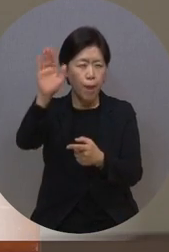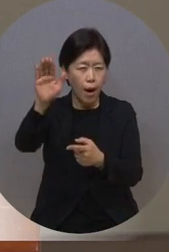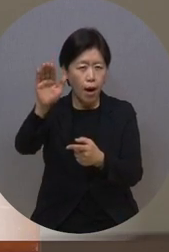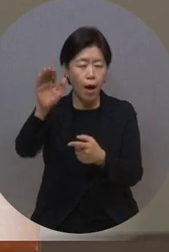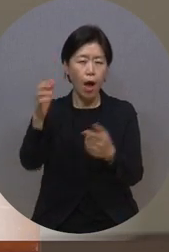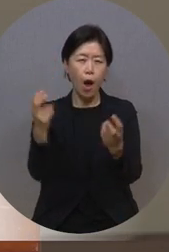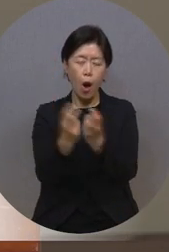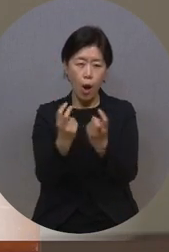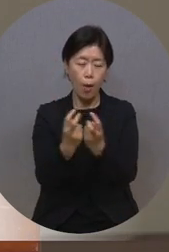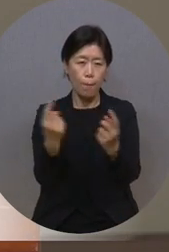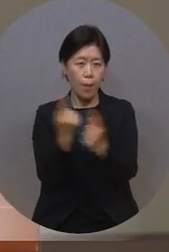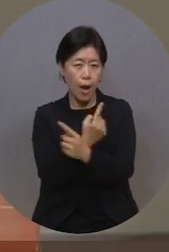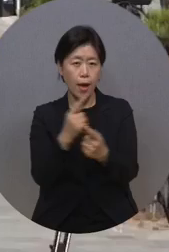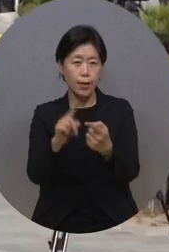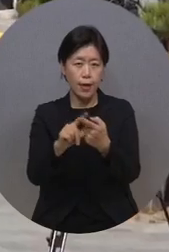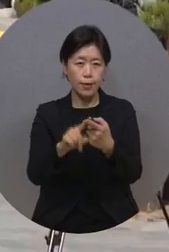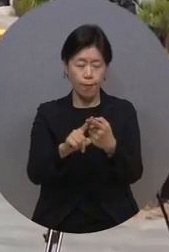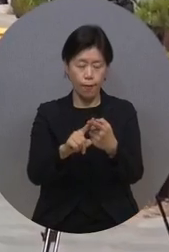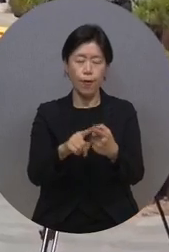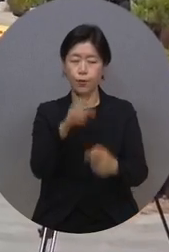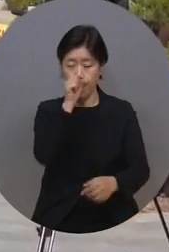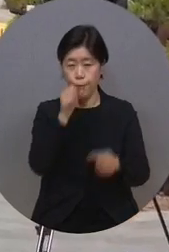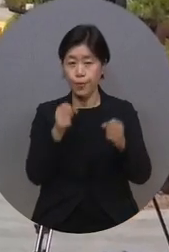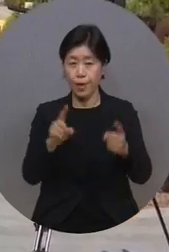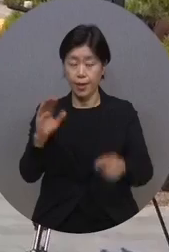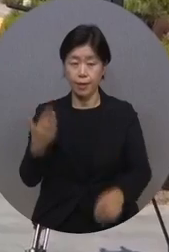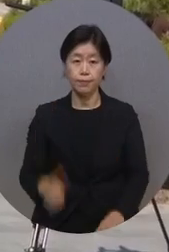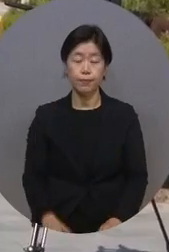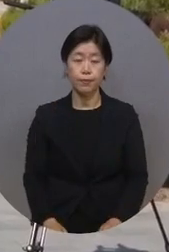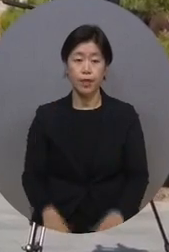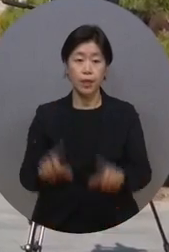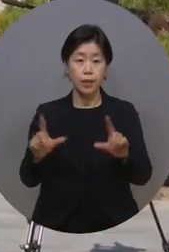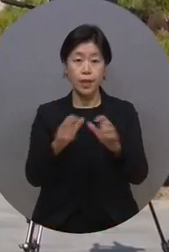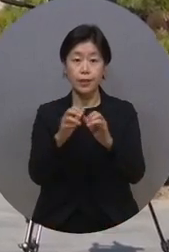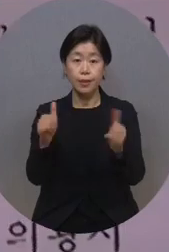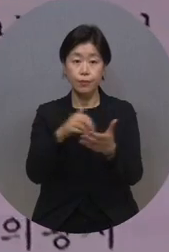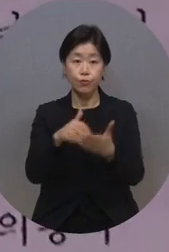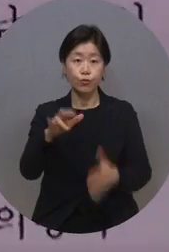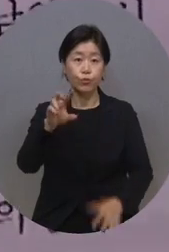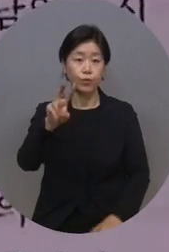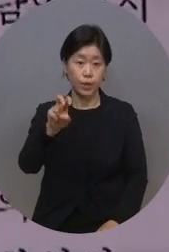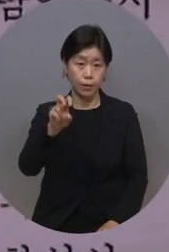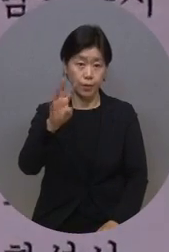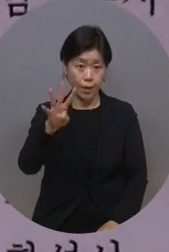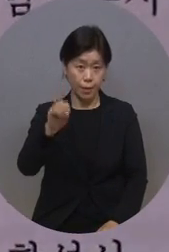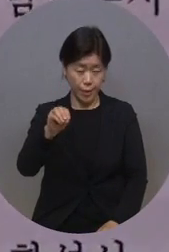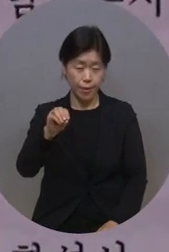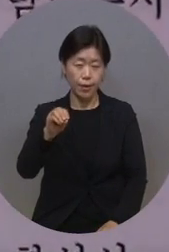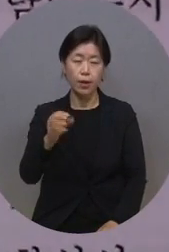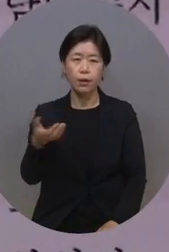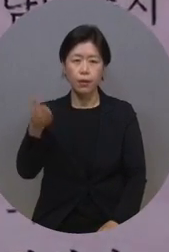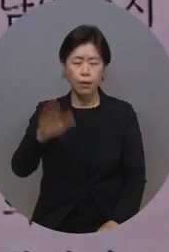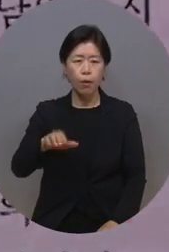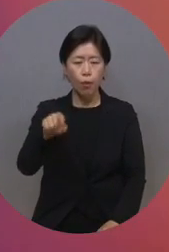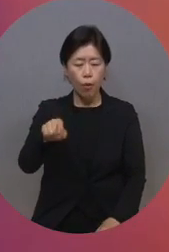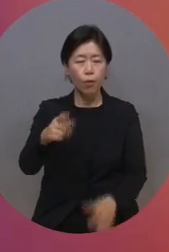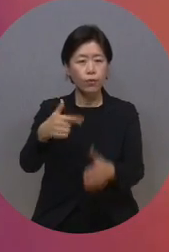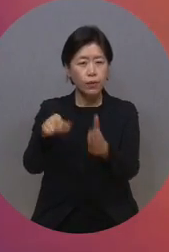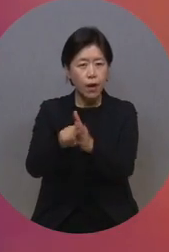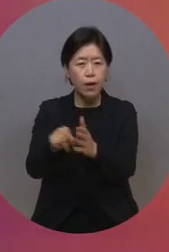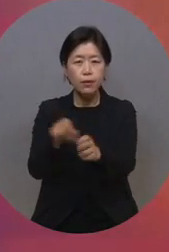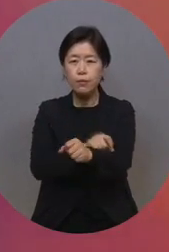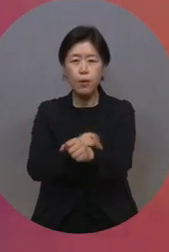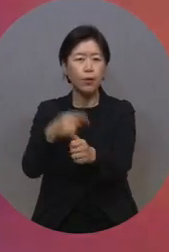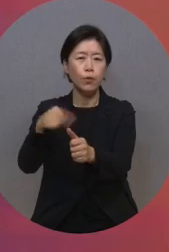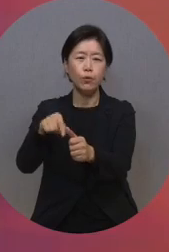커다란 원동력이 될 것입니다. 인구 24만여 명의 도시 양주에는 양주시 별도의 교육지원청이 없어 교육